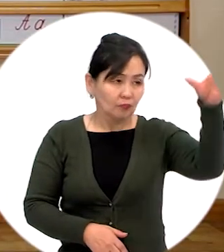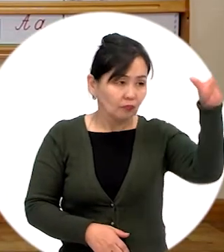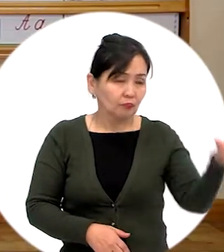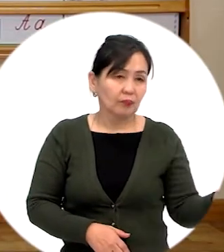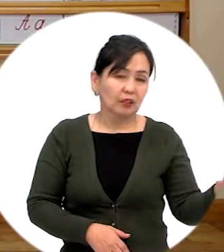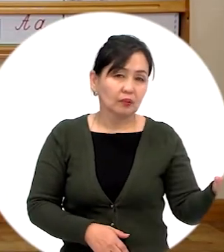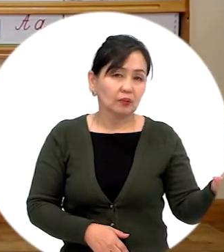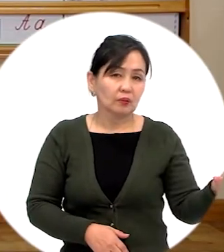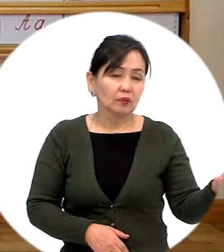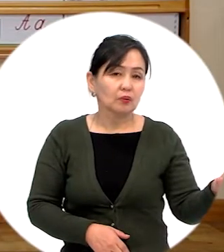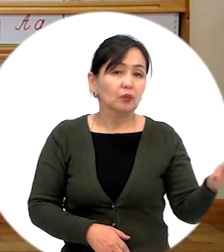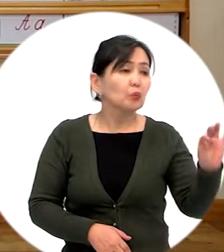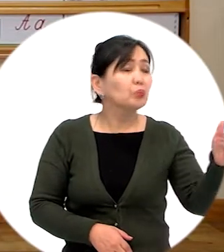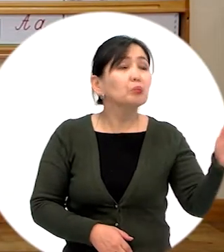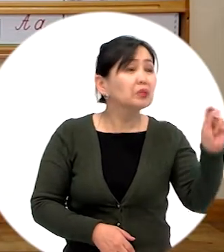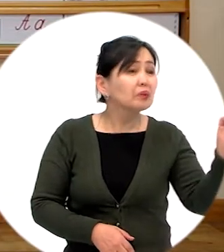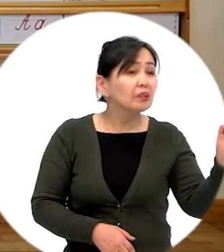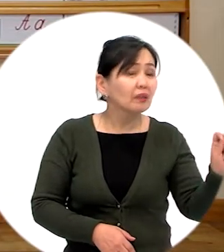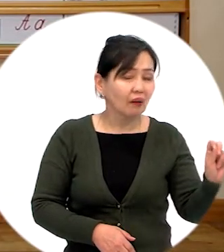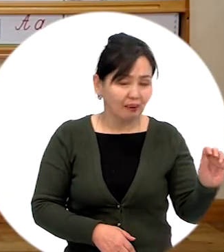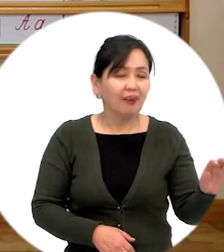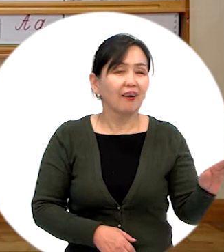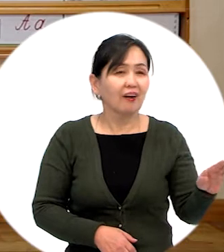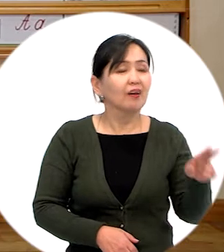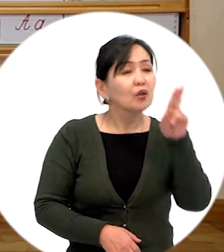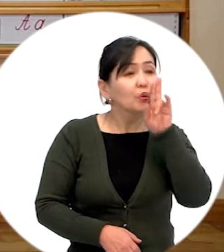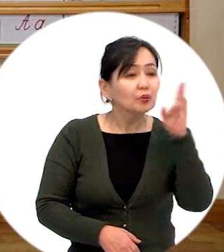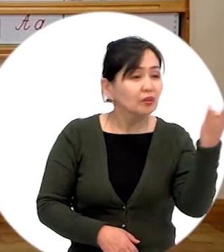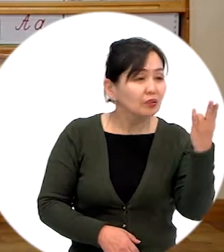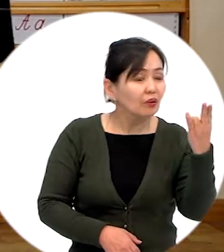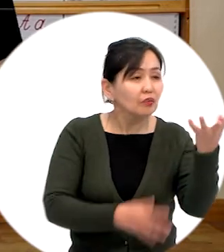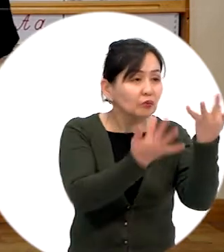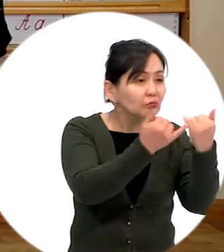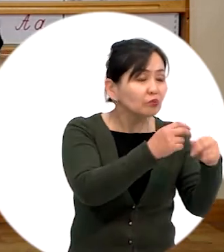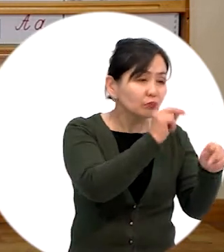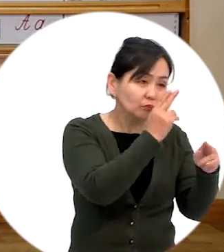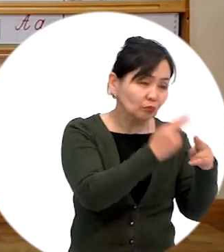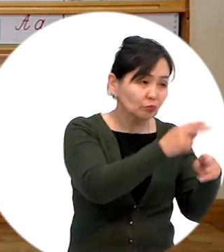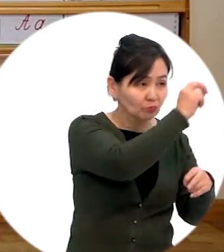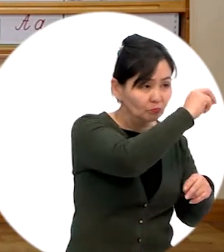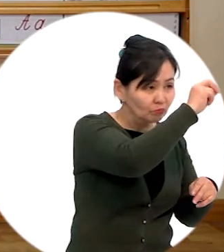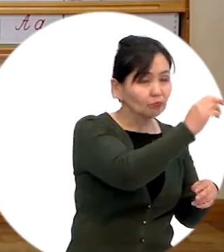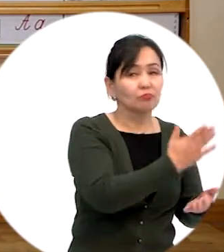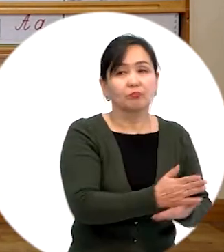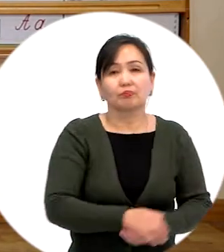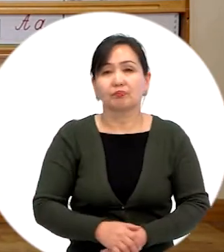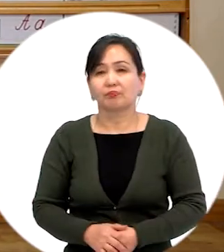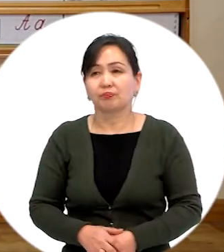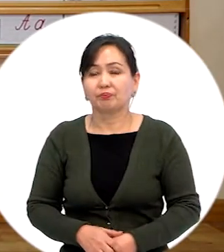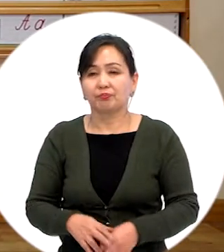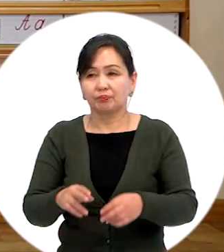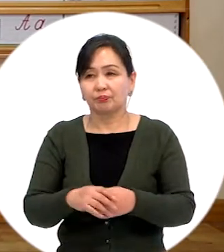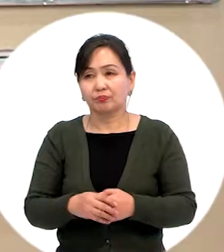Дараагийн багнанд юуны дугаар бичих юм бэ? Хүнсний ногооны дугааруудыг бичиж ангилах юм